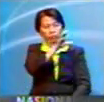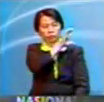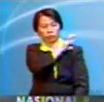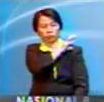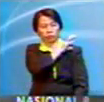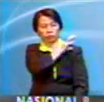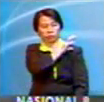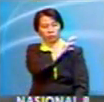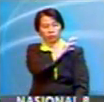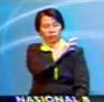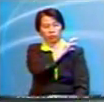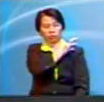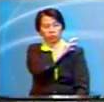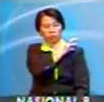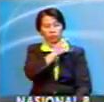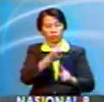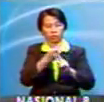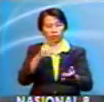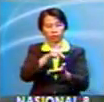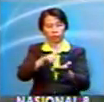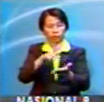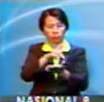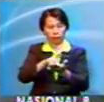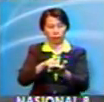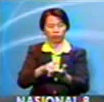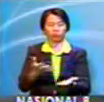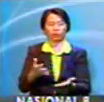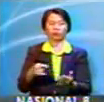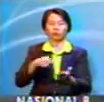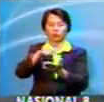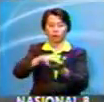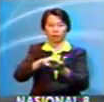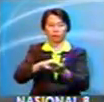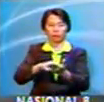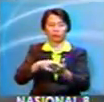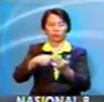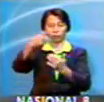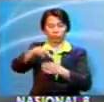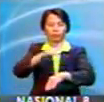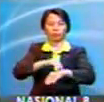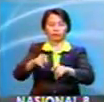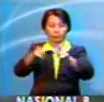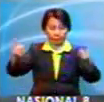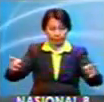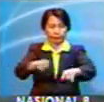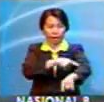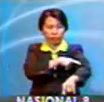jurulatih foreign coach di pusat-pusat. Ini adalah program jangka masa yang panjang. Kalau